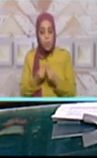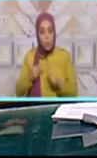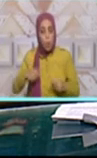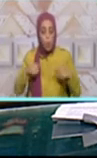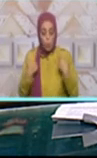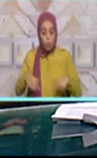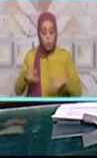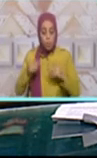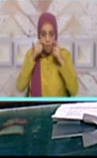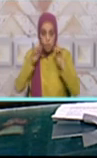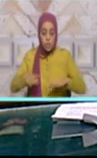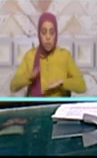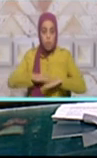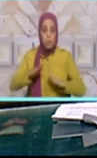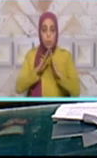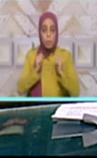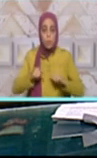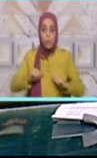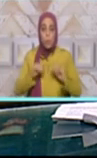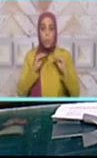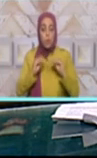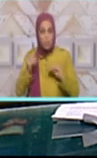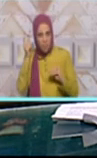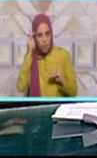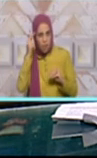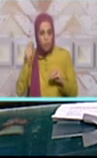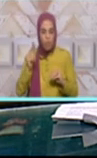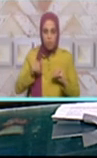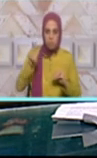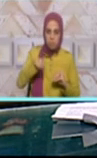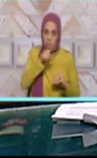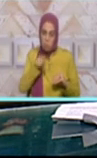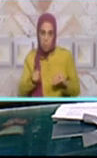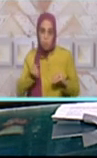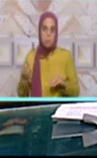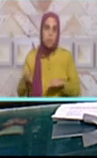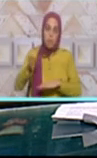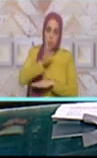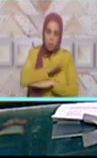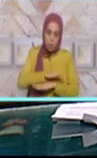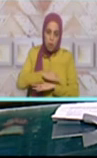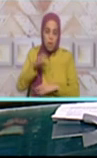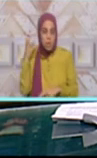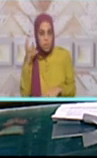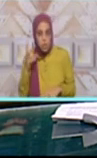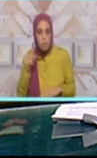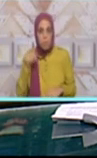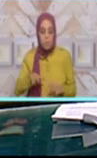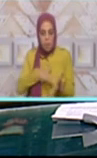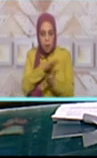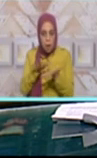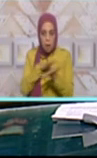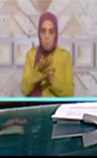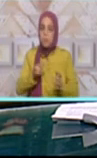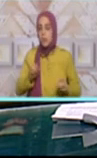مواطن يعيش على أرض مصر، وكمان مواجهة الأفكار المتطرفة وحتى لا يقع الشباب في